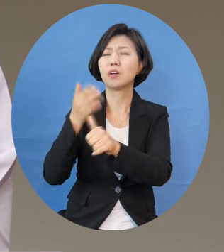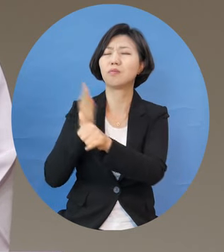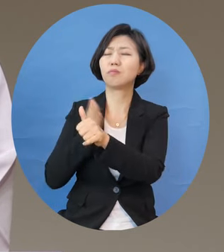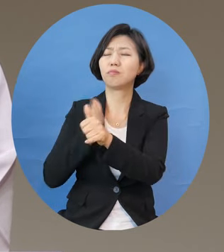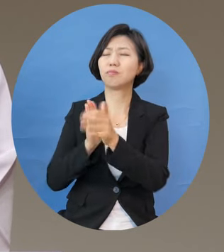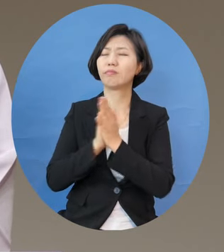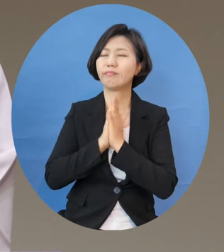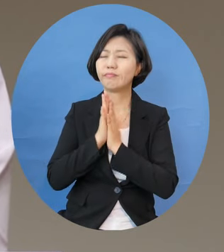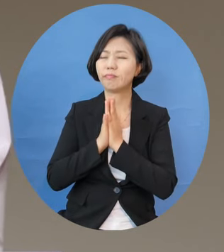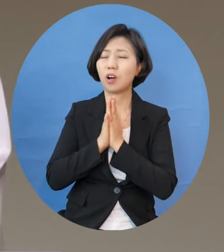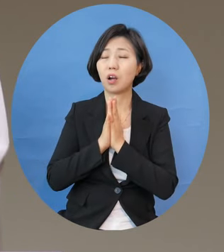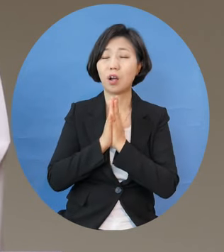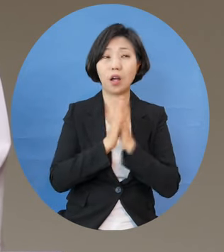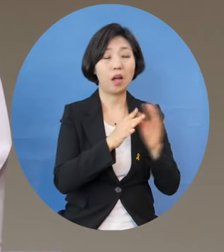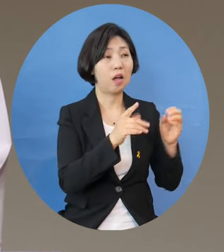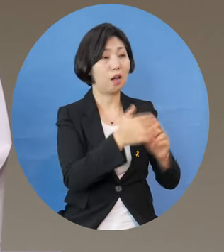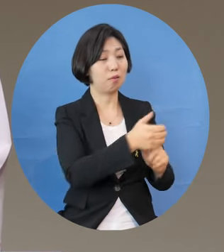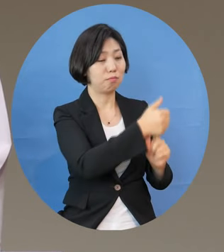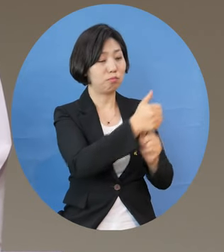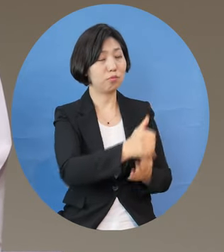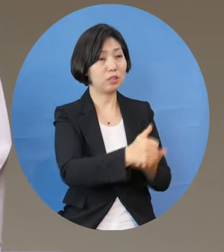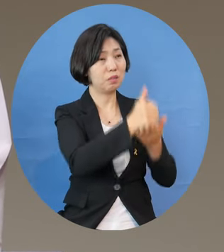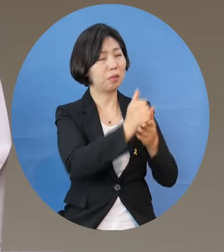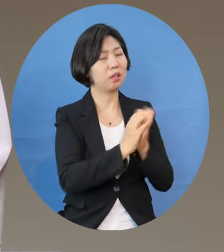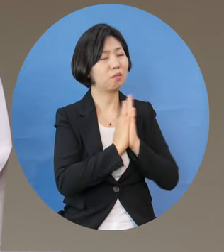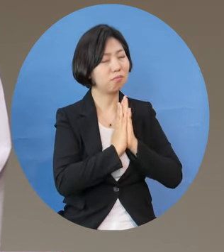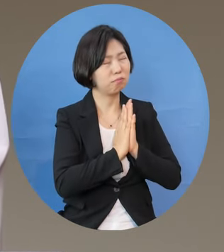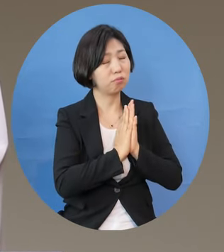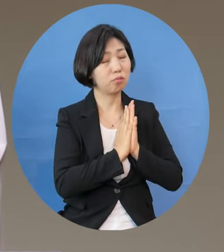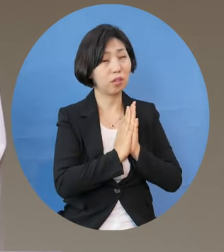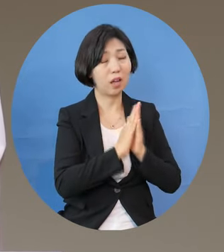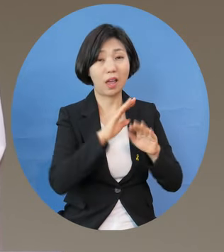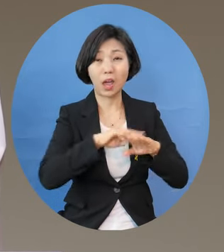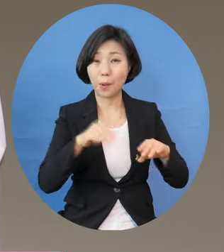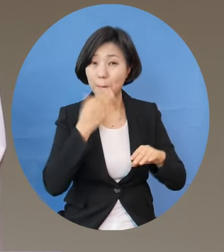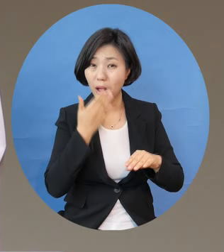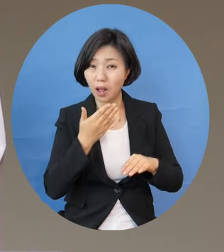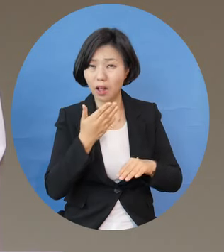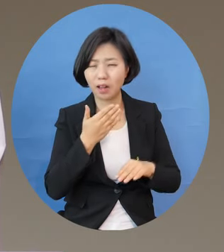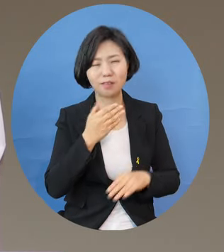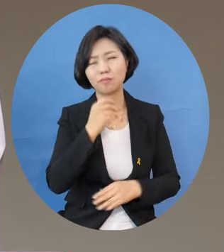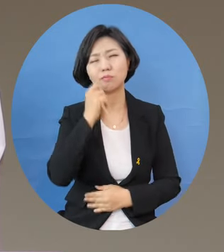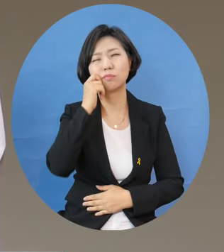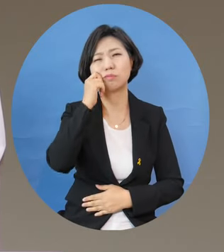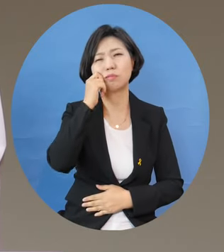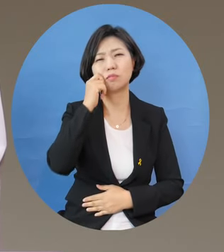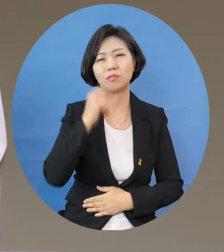될까? 부처님한테 빈다고 해결이 될까? 안 되는 거예요.